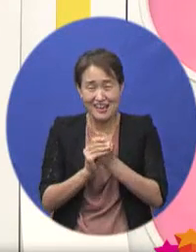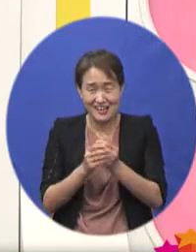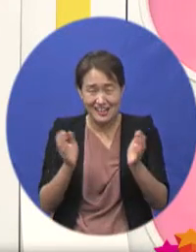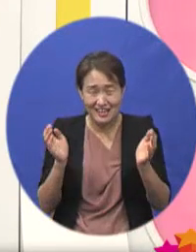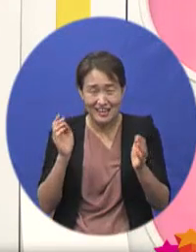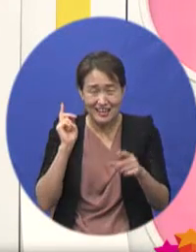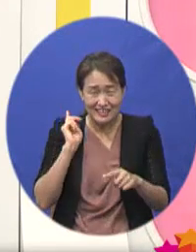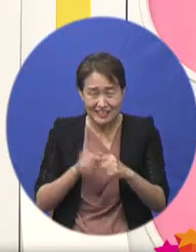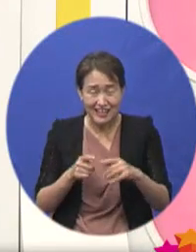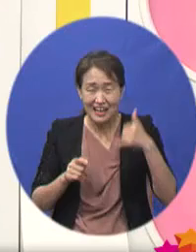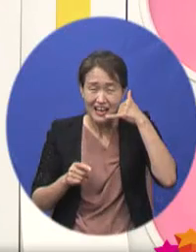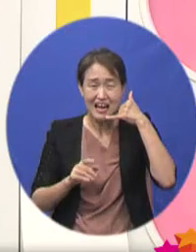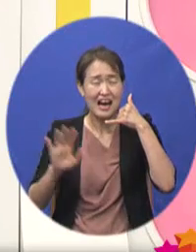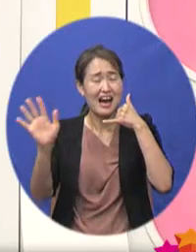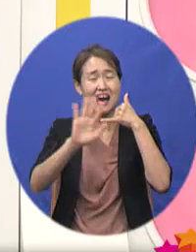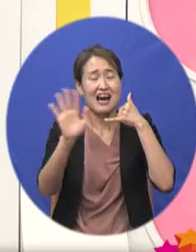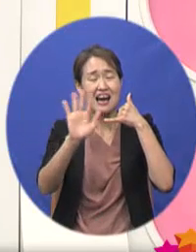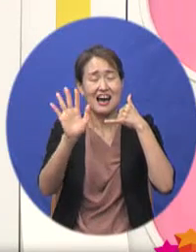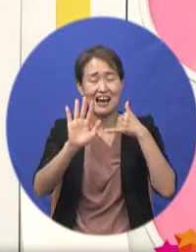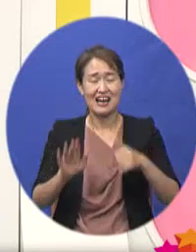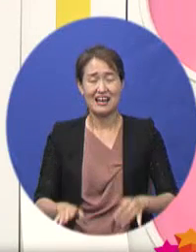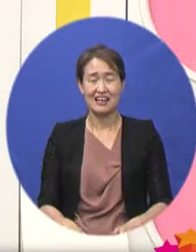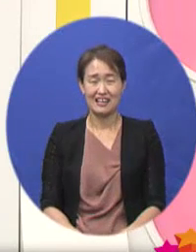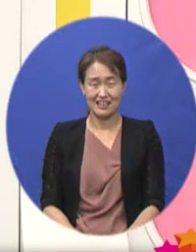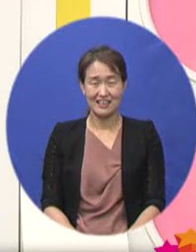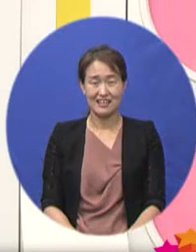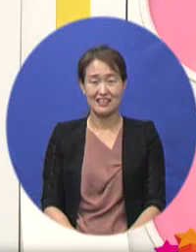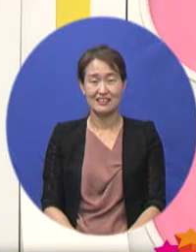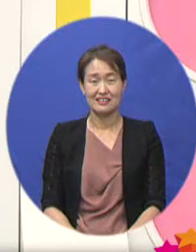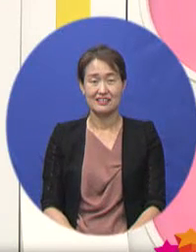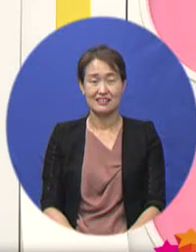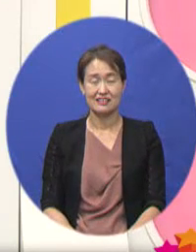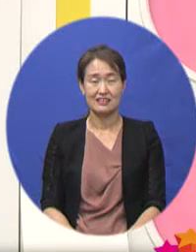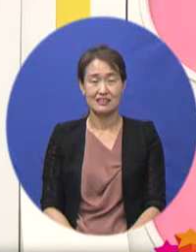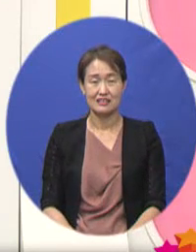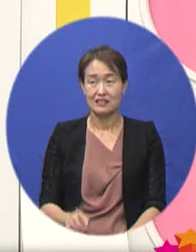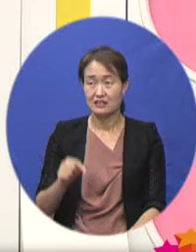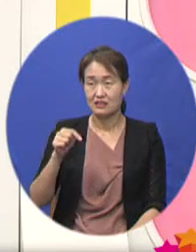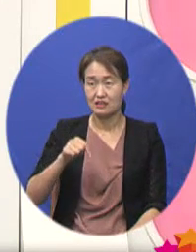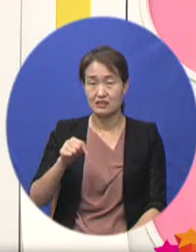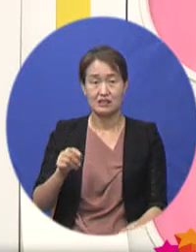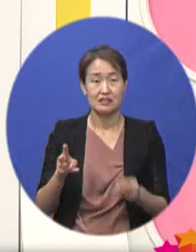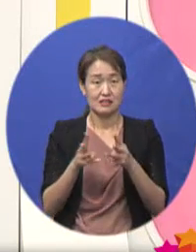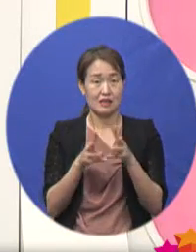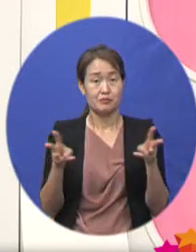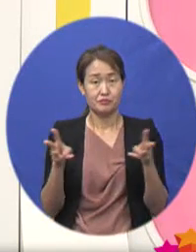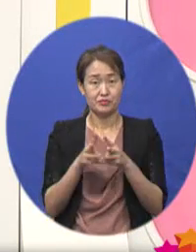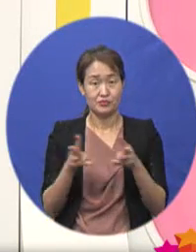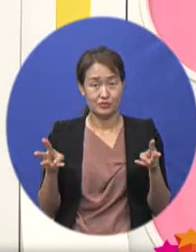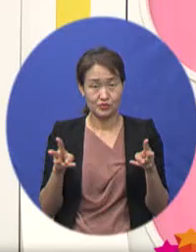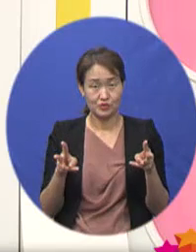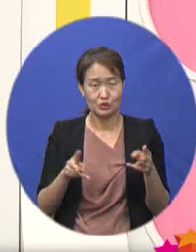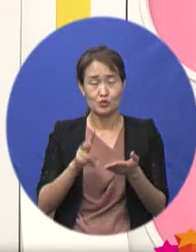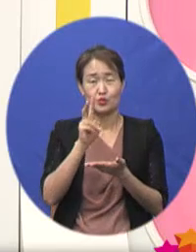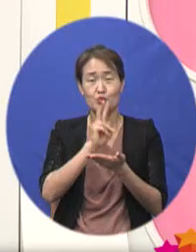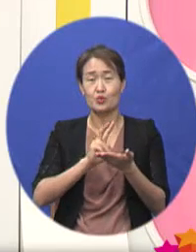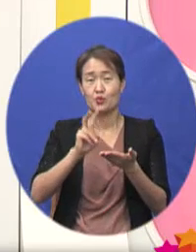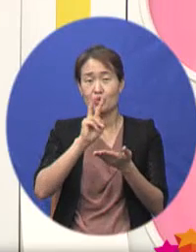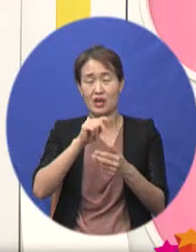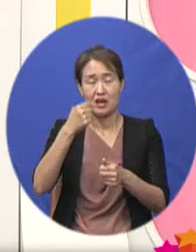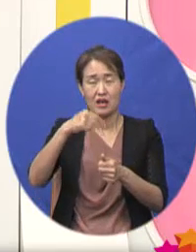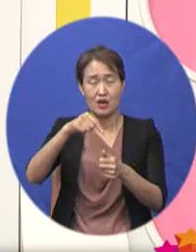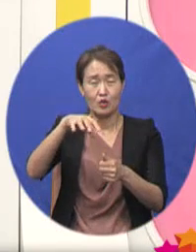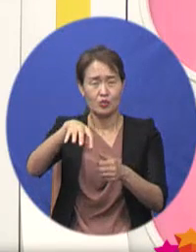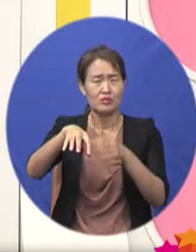저 전화 받으신 거예요? 아니, 그게 아니고요. 예. 네. 여기 3층에 노래기실이 있는데. 예.